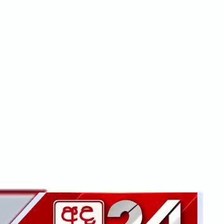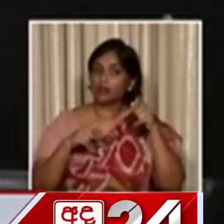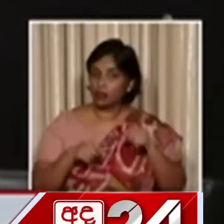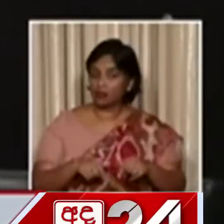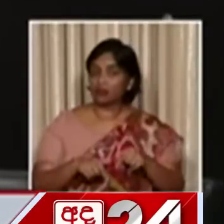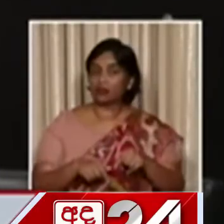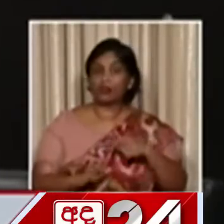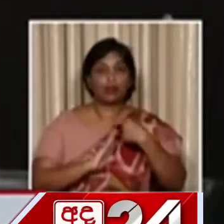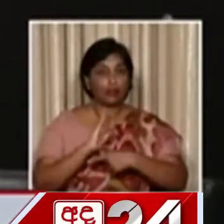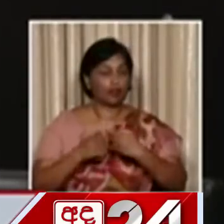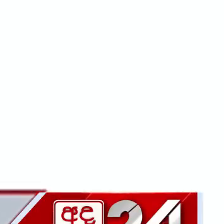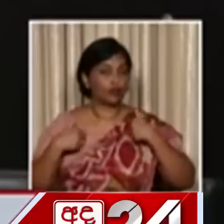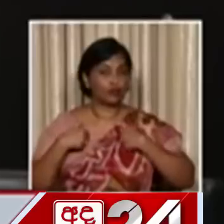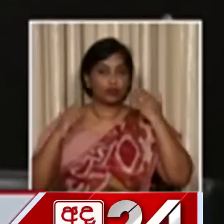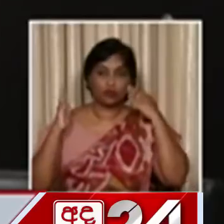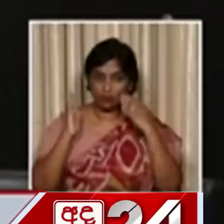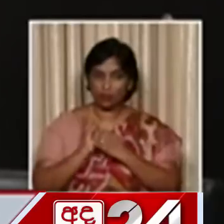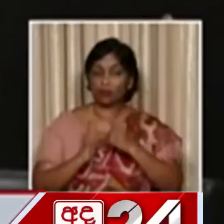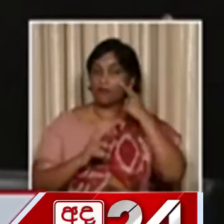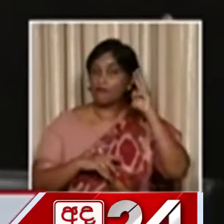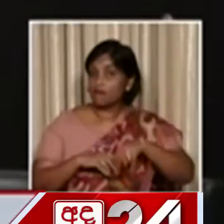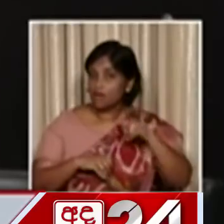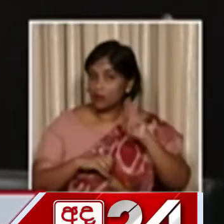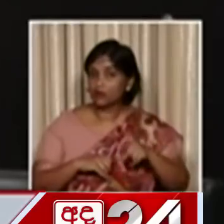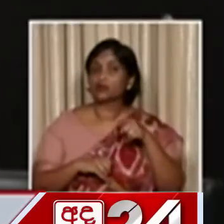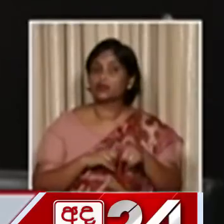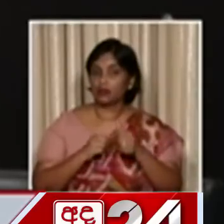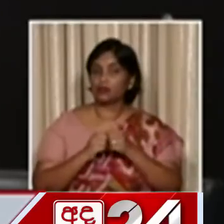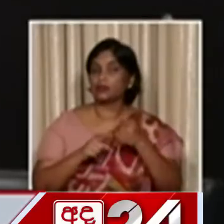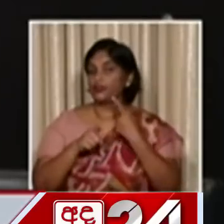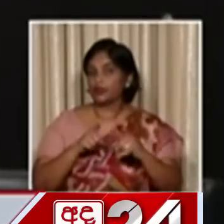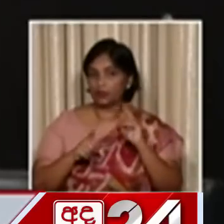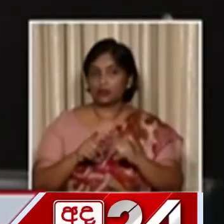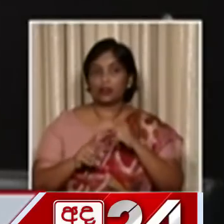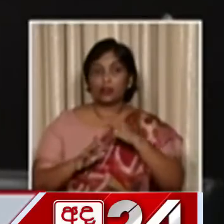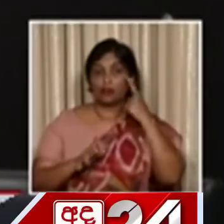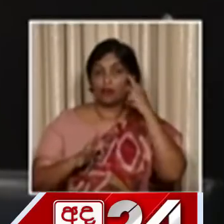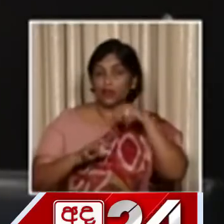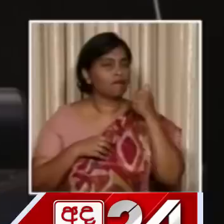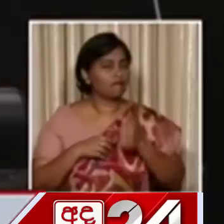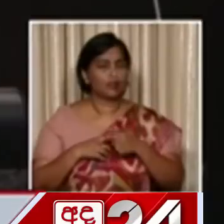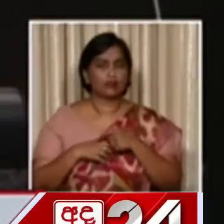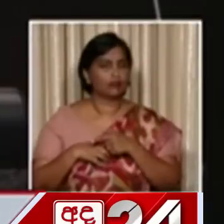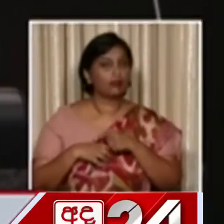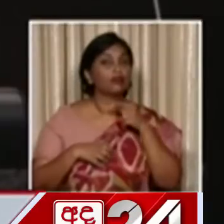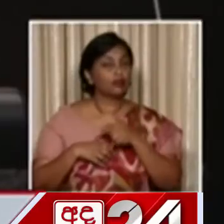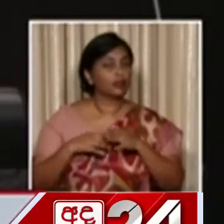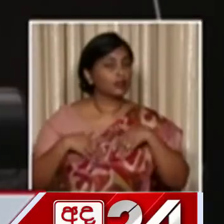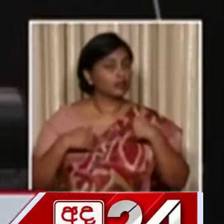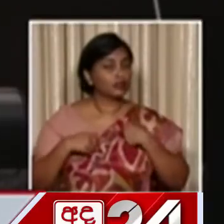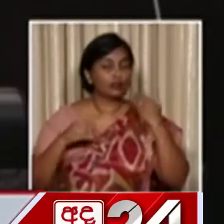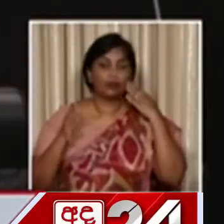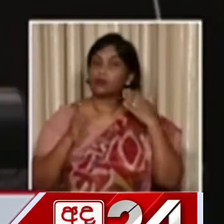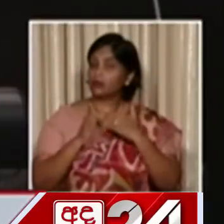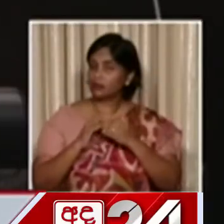මේක රටේ සෞඛ්‍ය පිළිබඳව විශ්වාසය පළකලුතු අවස්ථාවක් විනා විශ්වාසය භංග කළුතු අවස්ථාවක් නෙමෙයි. මේ සෞඛ්‍ය